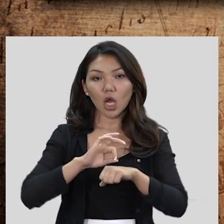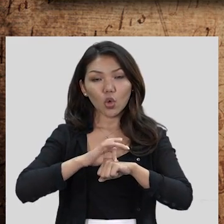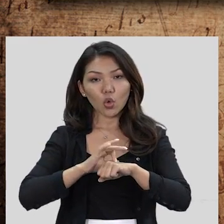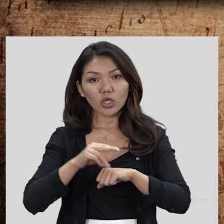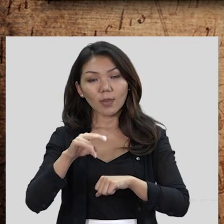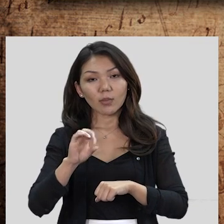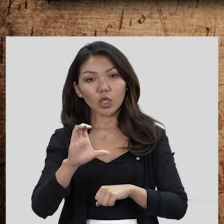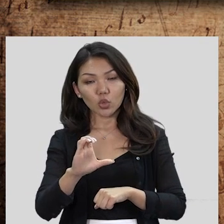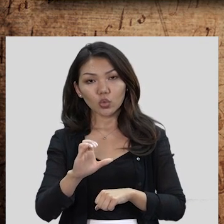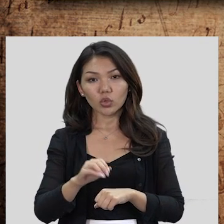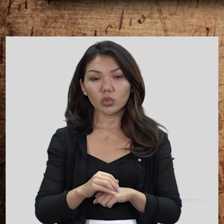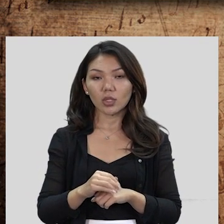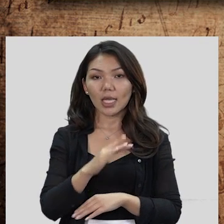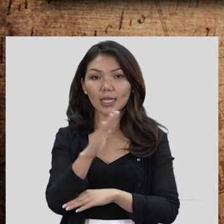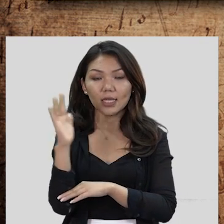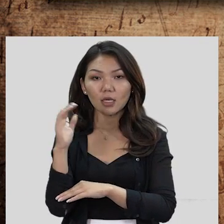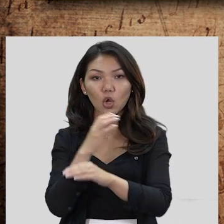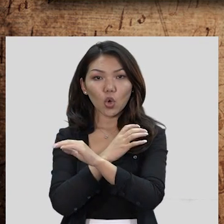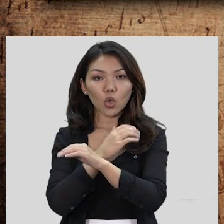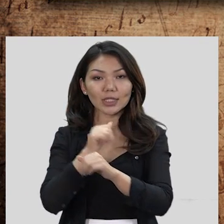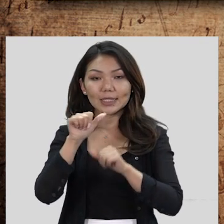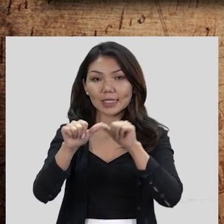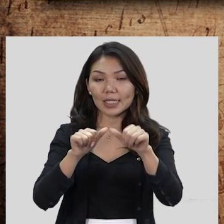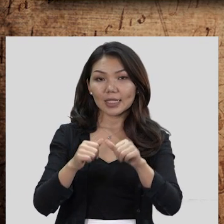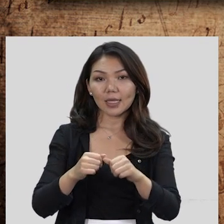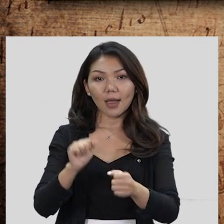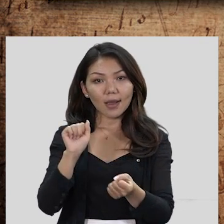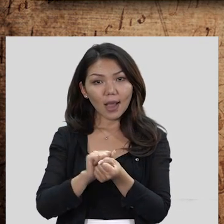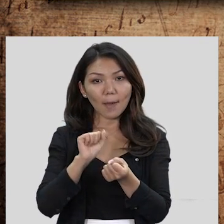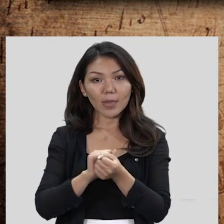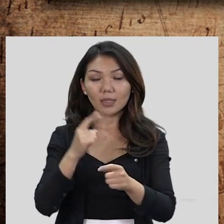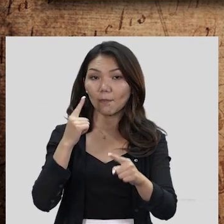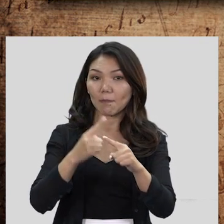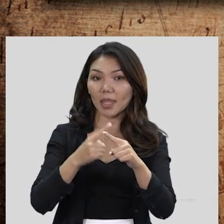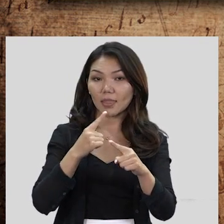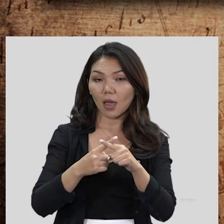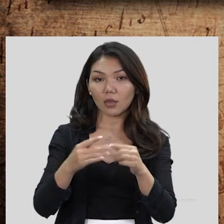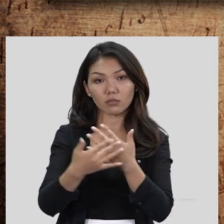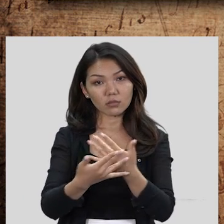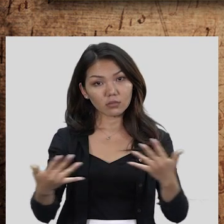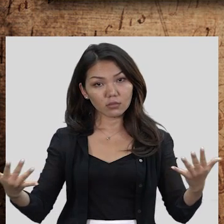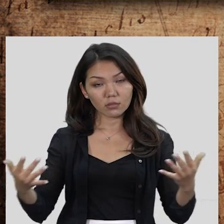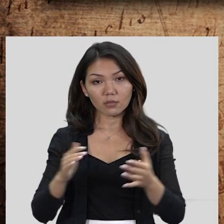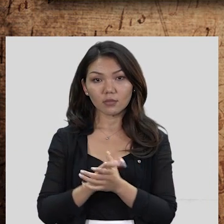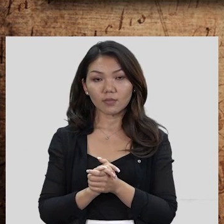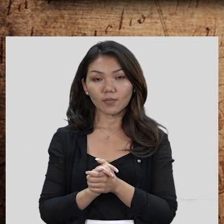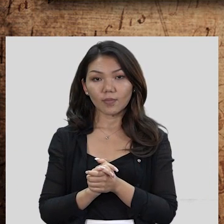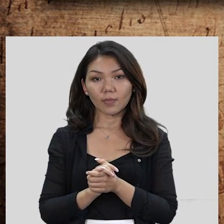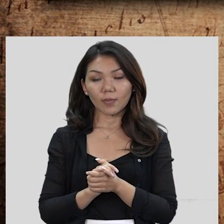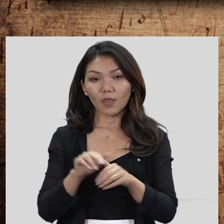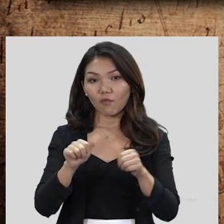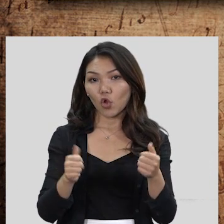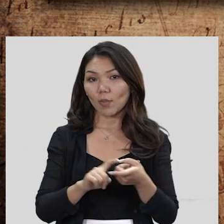древесной коран кость глина камень металл форма их значительной степени зависит от материала